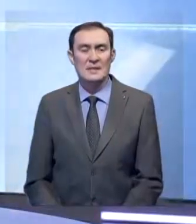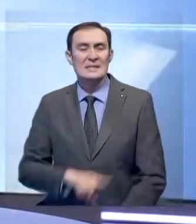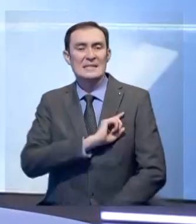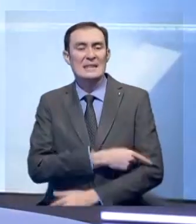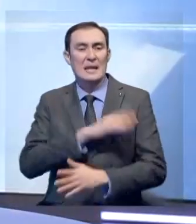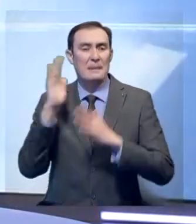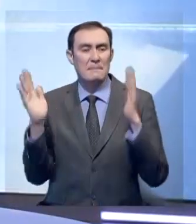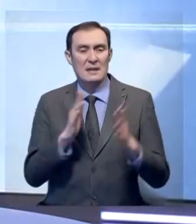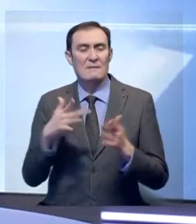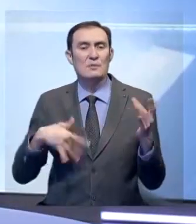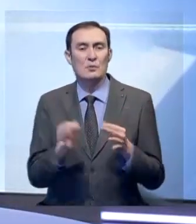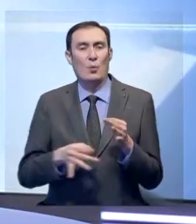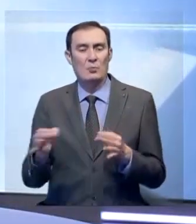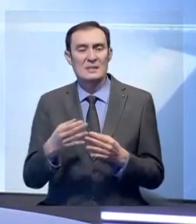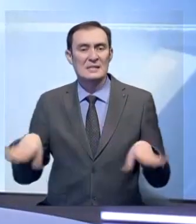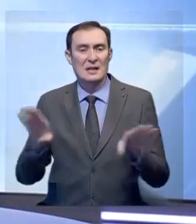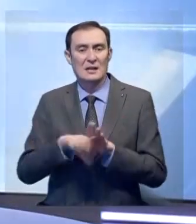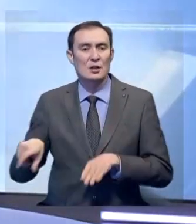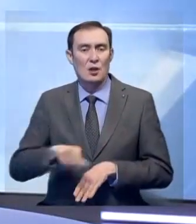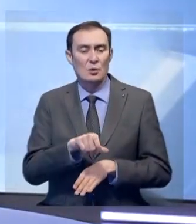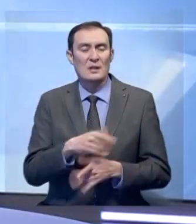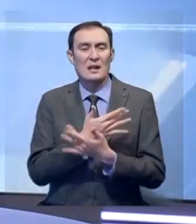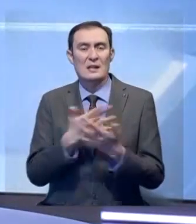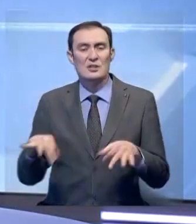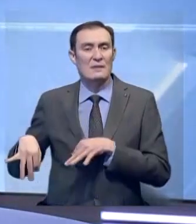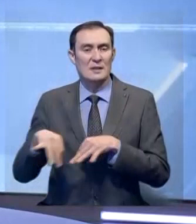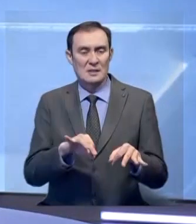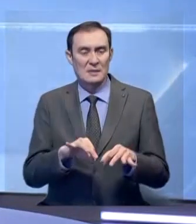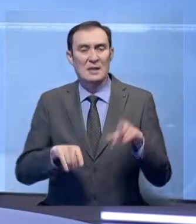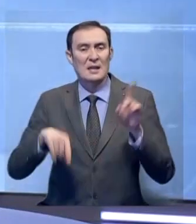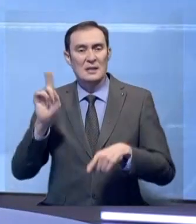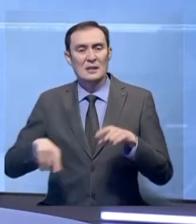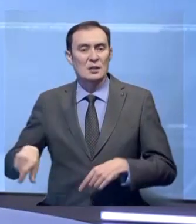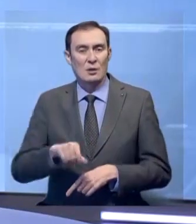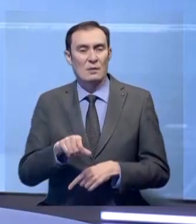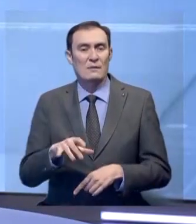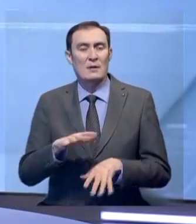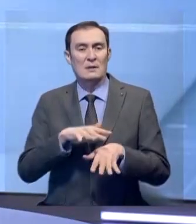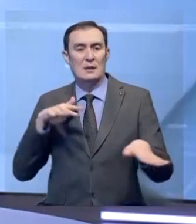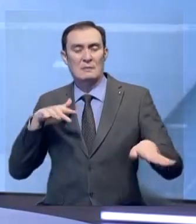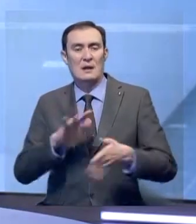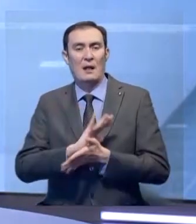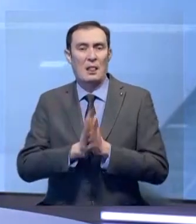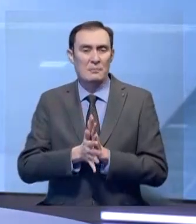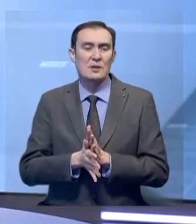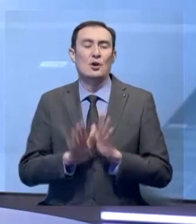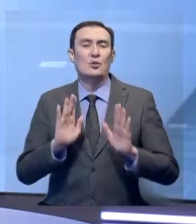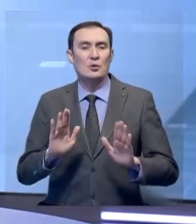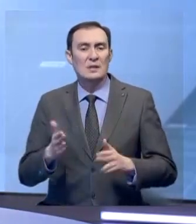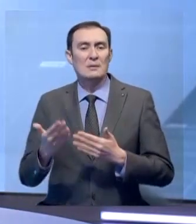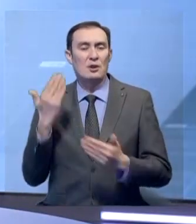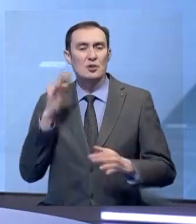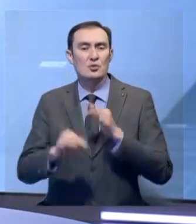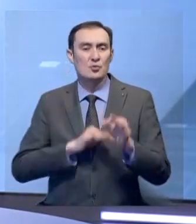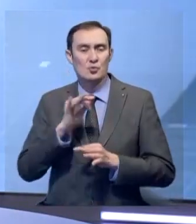Из-за сильной метели в Жамбылской области закрыты дороги для всех видов автотранспорта. На некоторых магистралях образовался транспортный коллапс. Только